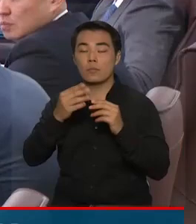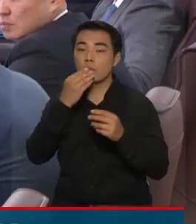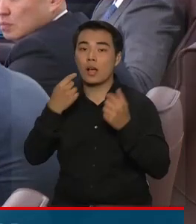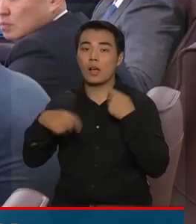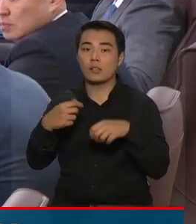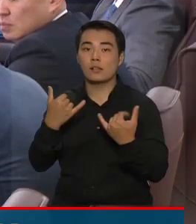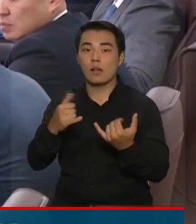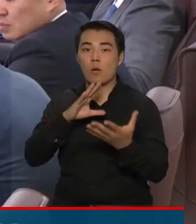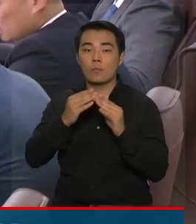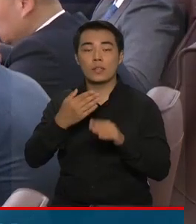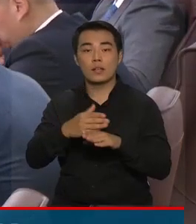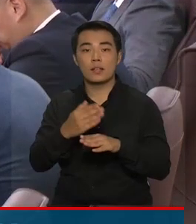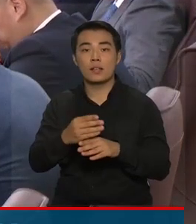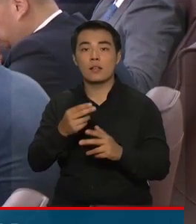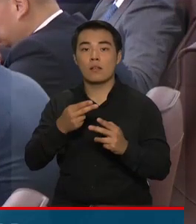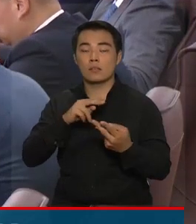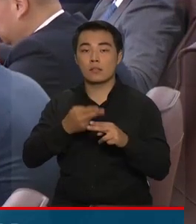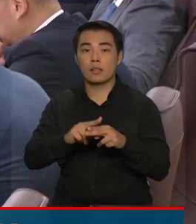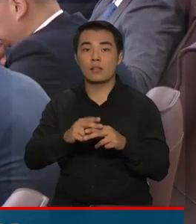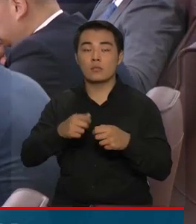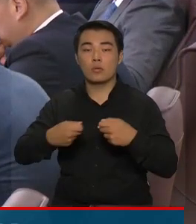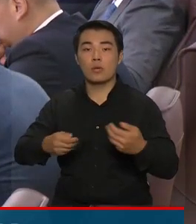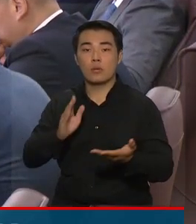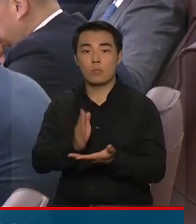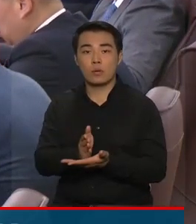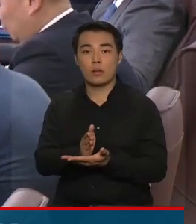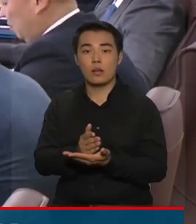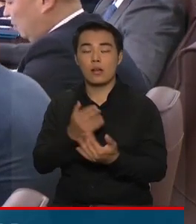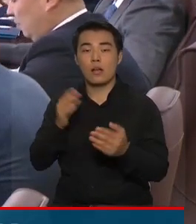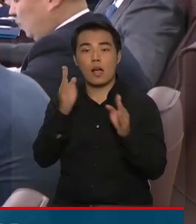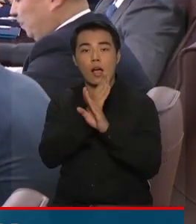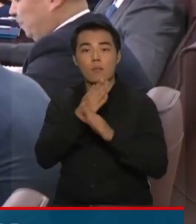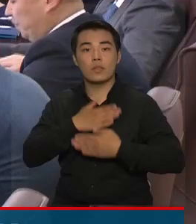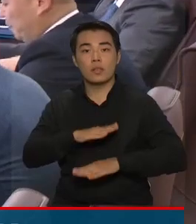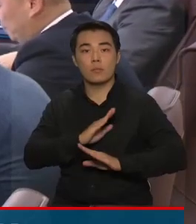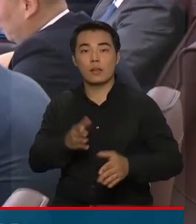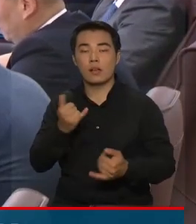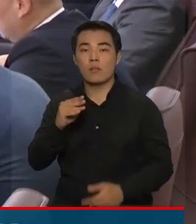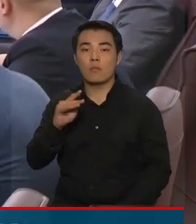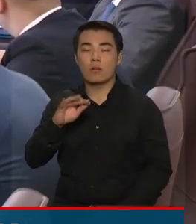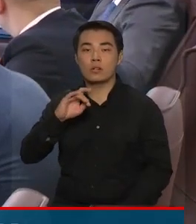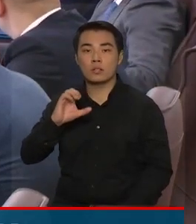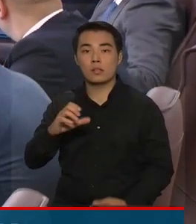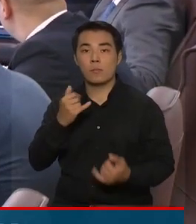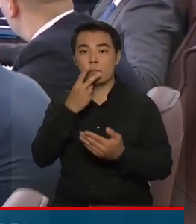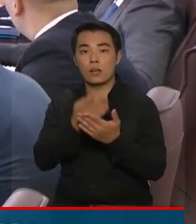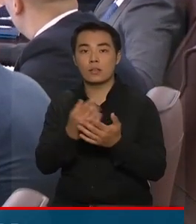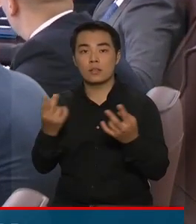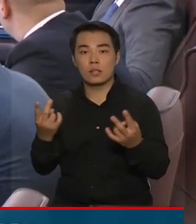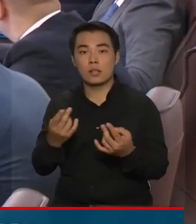корпорациясының желісі арқылы тауарлық несие мерзімдерін ұзартып отыр. Ауа райының қолайсыздығы форс-мажорлық жағдай ретінде танылуы